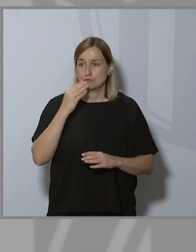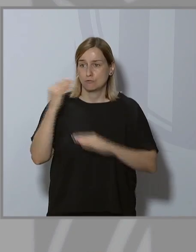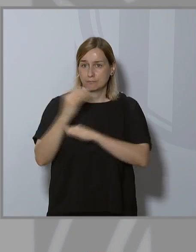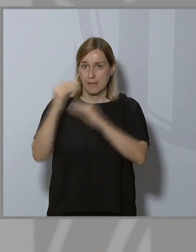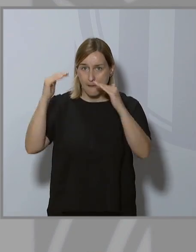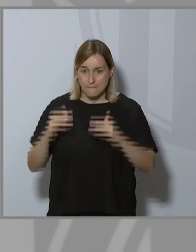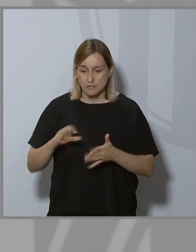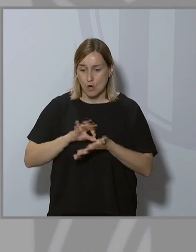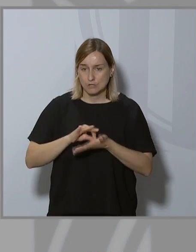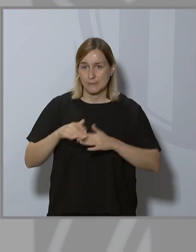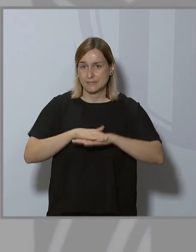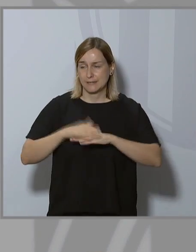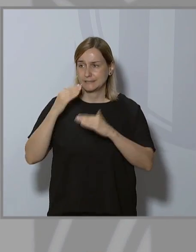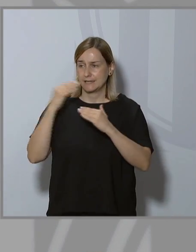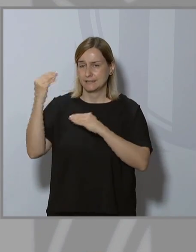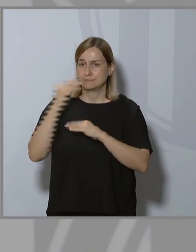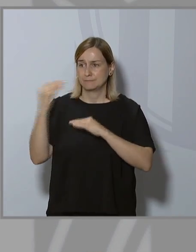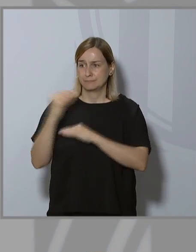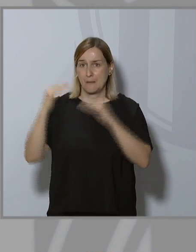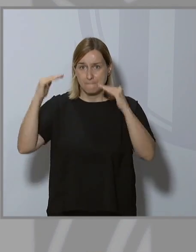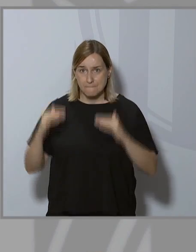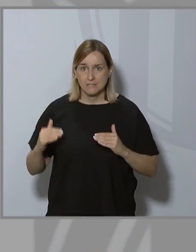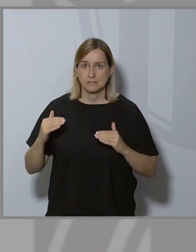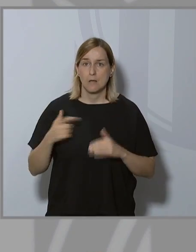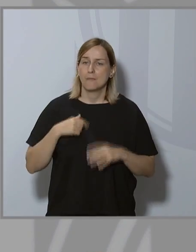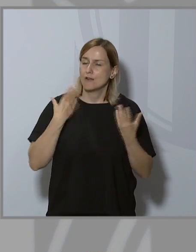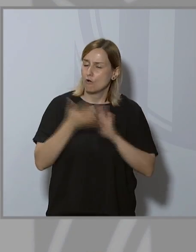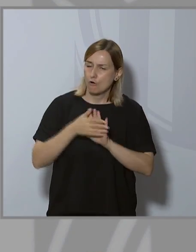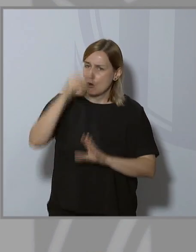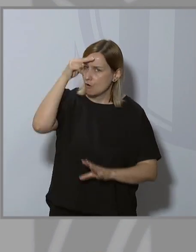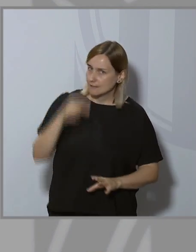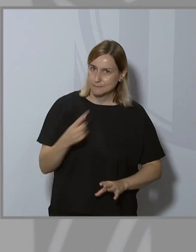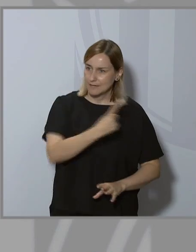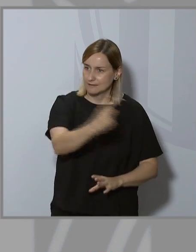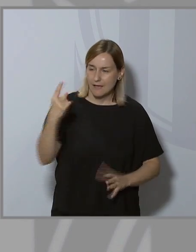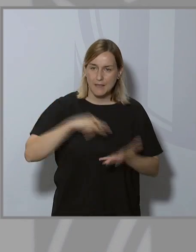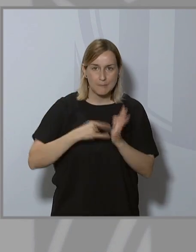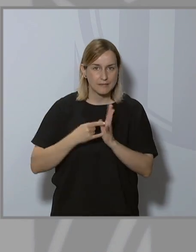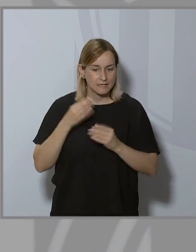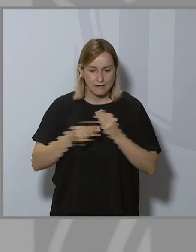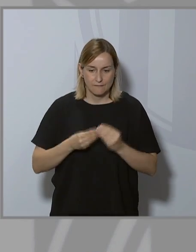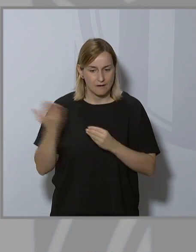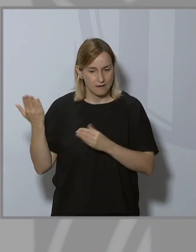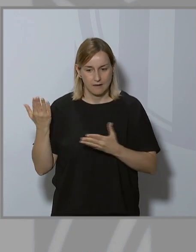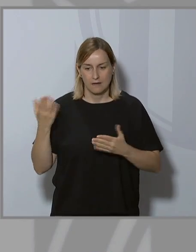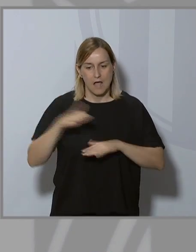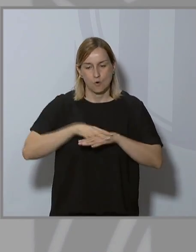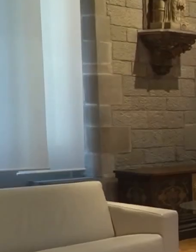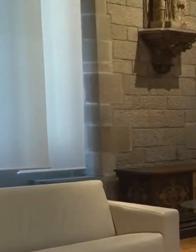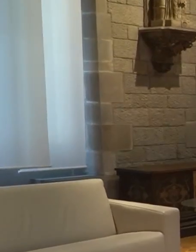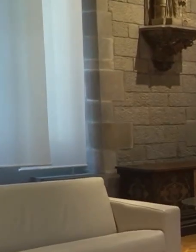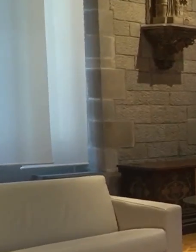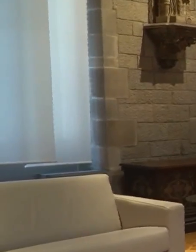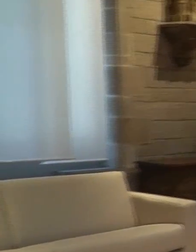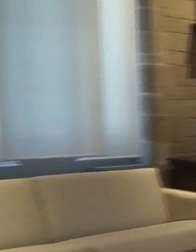serveis molt bàsics per a la nostra ciutadania, però des del respecte absolut i des d'escentesa d'esplantejament que fa el govern català.